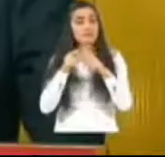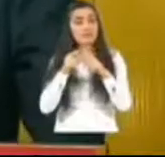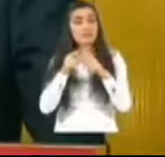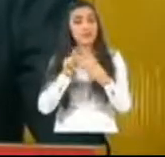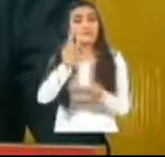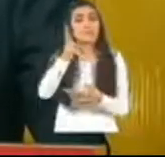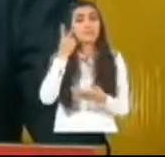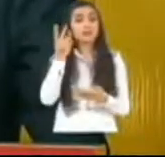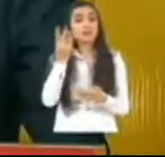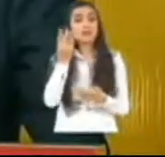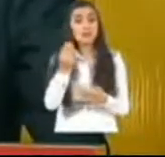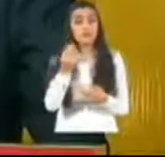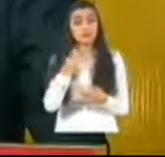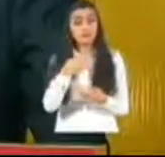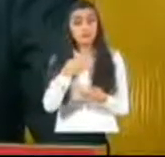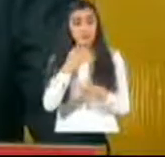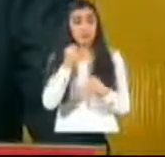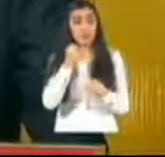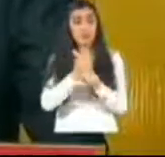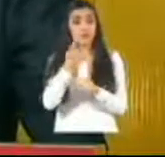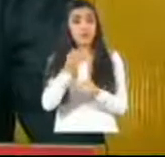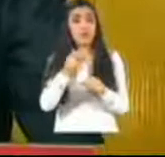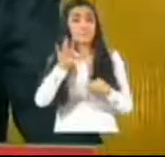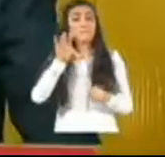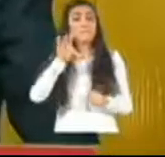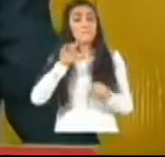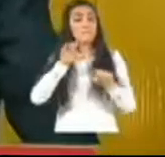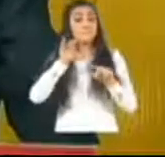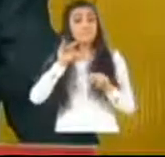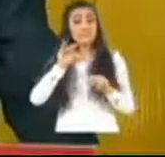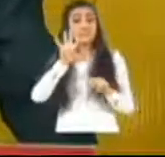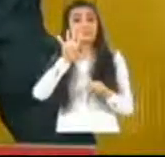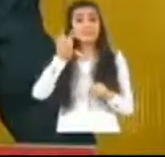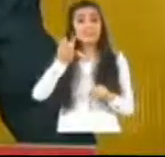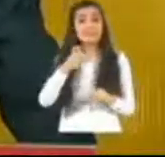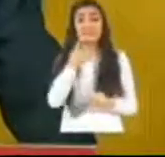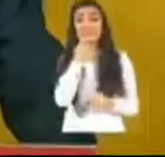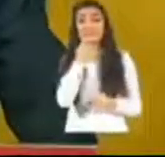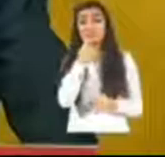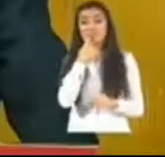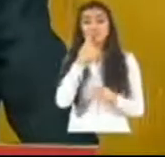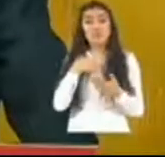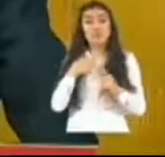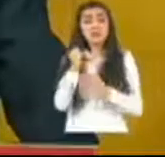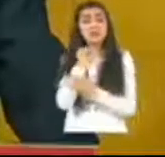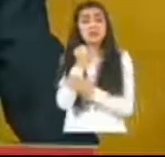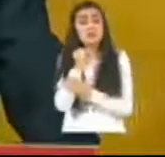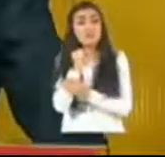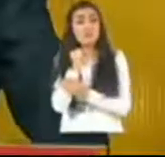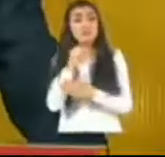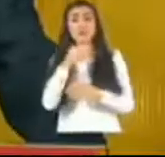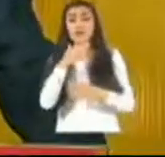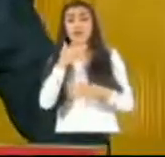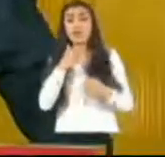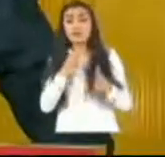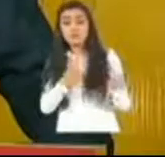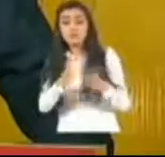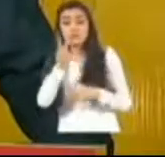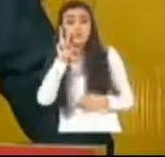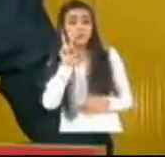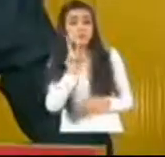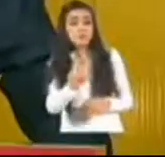siyasetimizin vazgeçilmez prensibi olan milliyetçiliğin 48 yıllık tecrübelerimizin yol